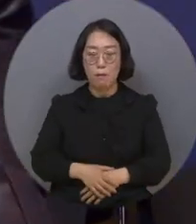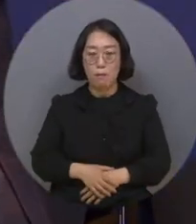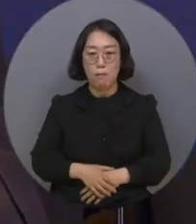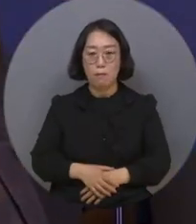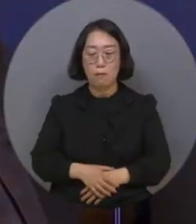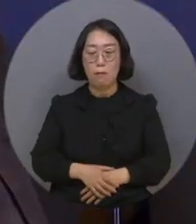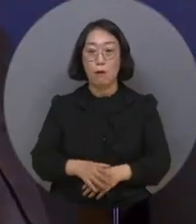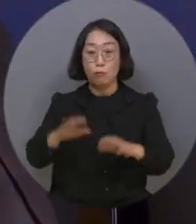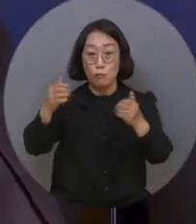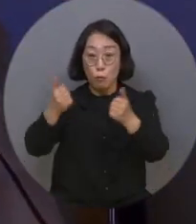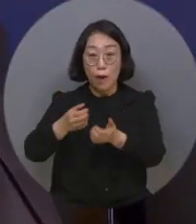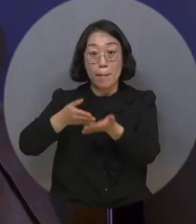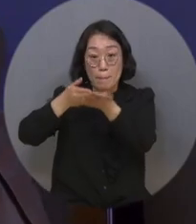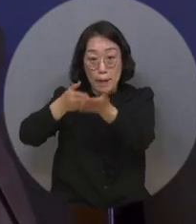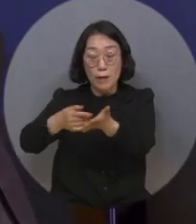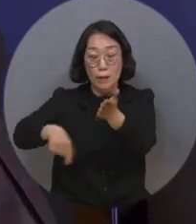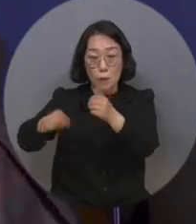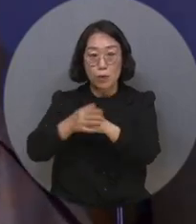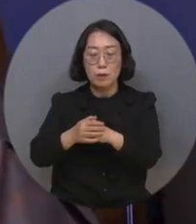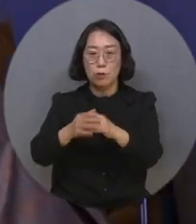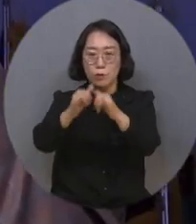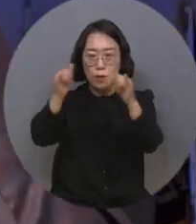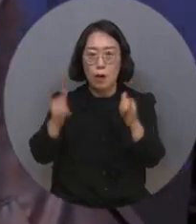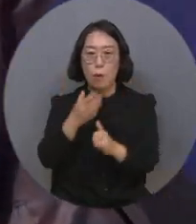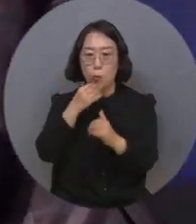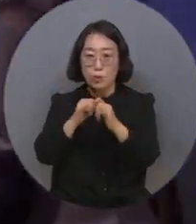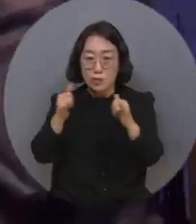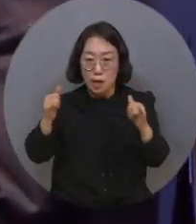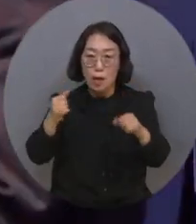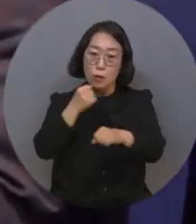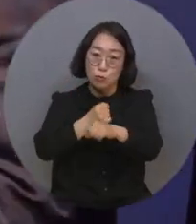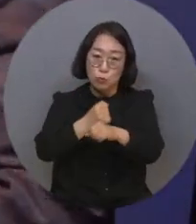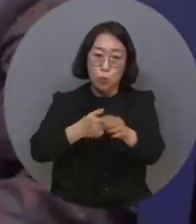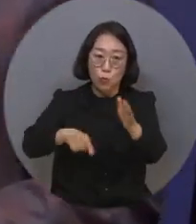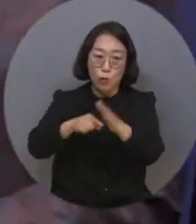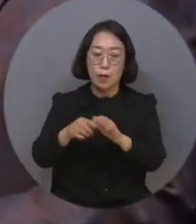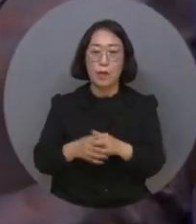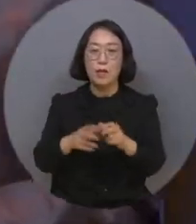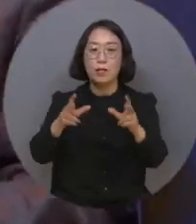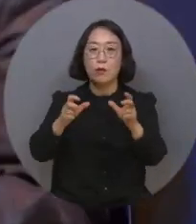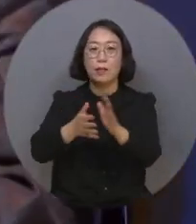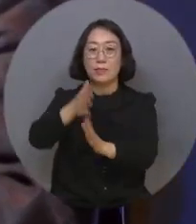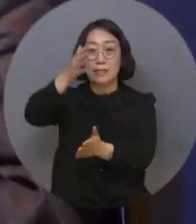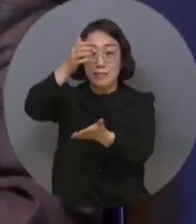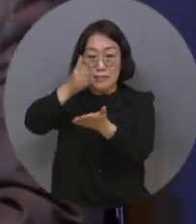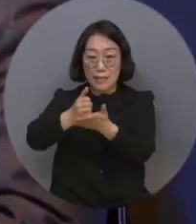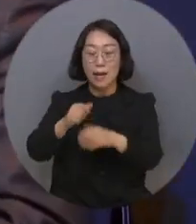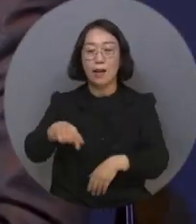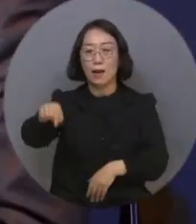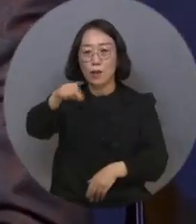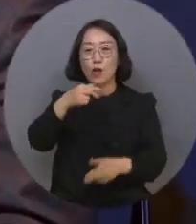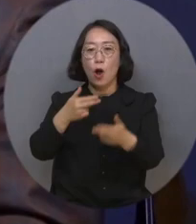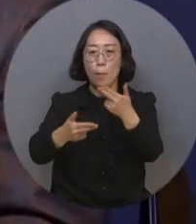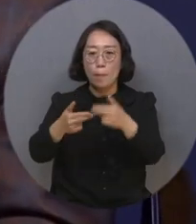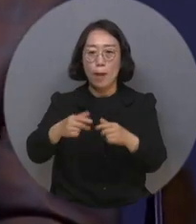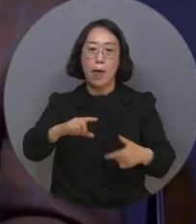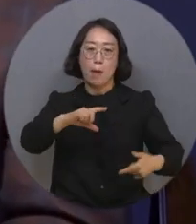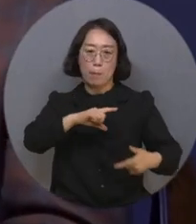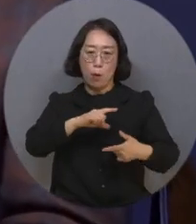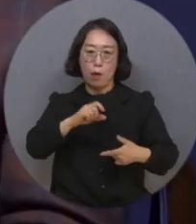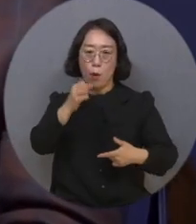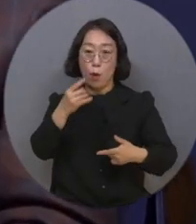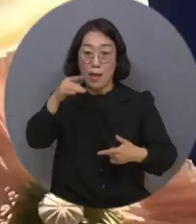통해 사회복지사 처우 및 지위 향상을 이루어낸 신상진 현 성남시장을 경기도 사회복지협회